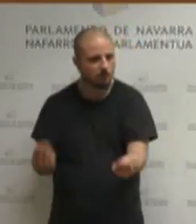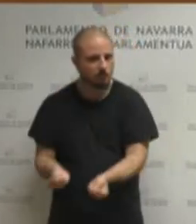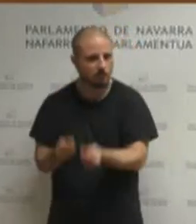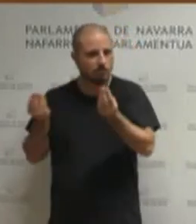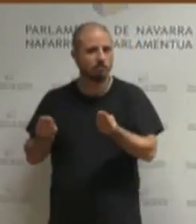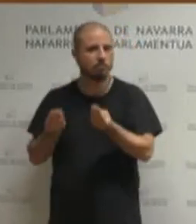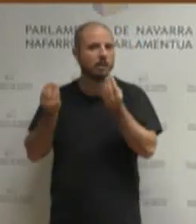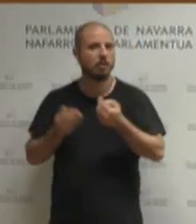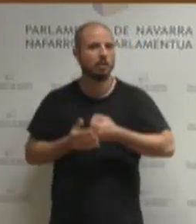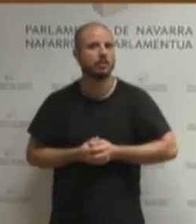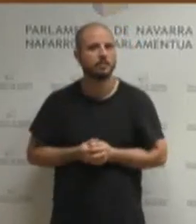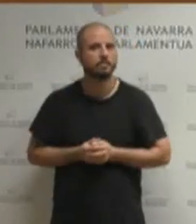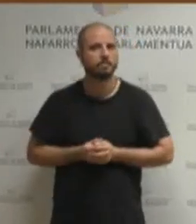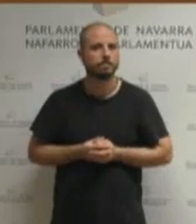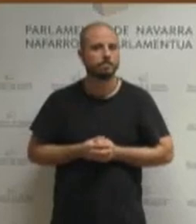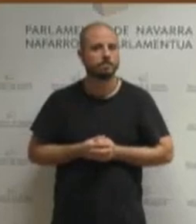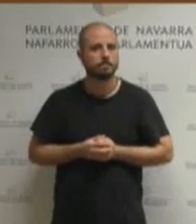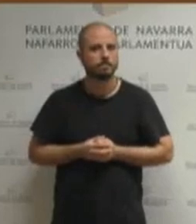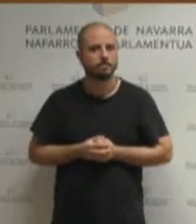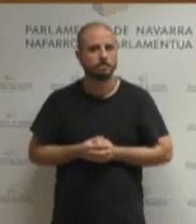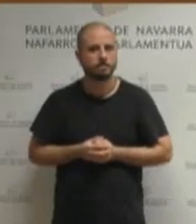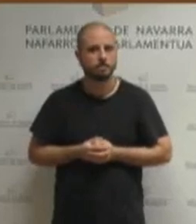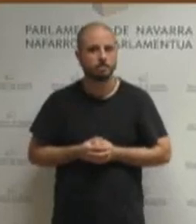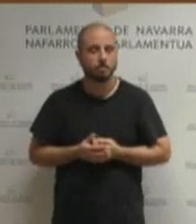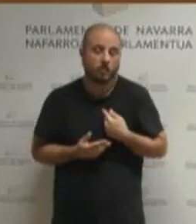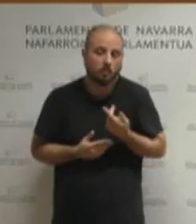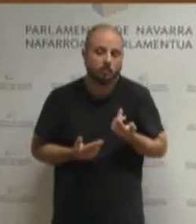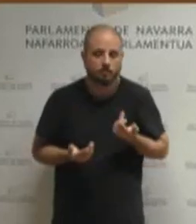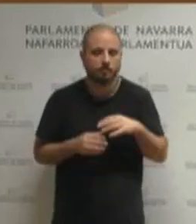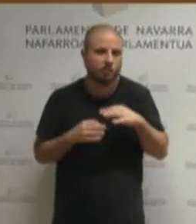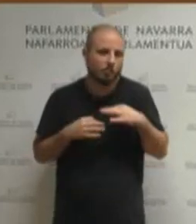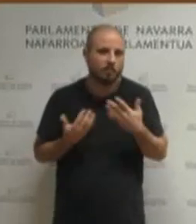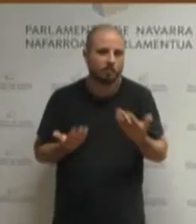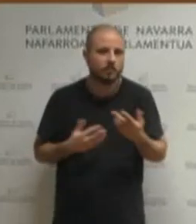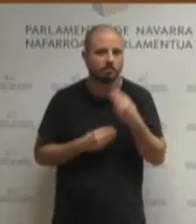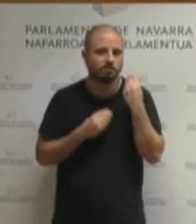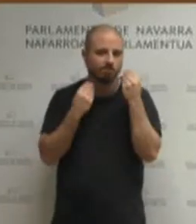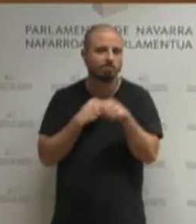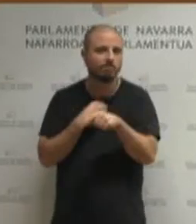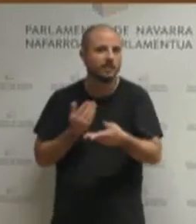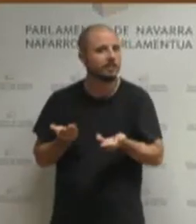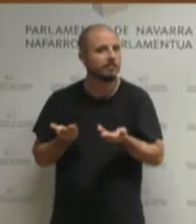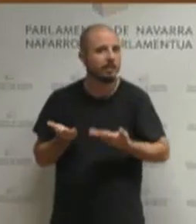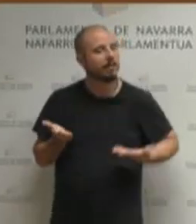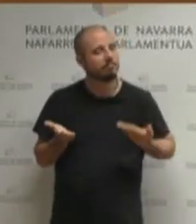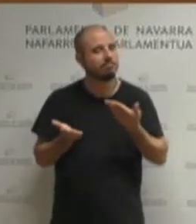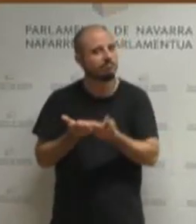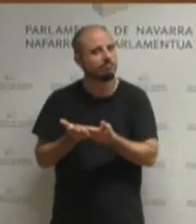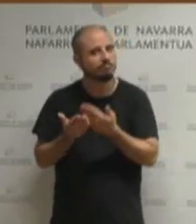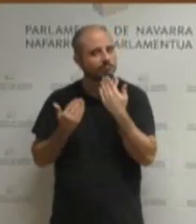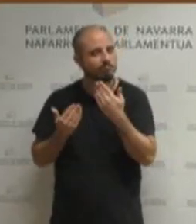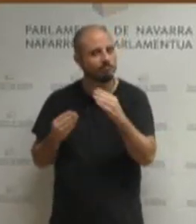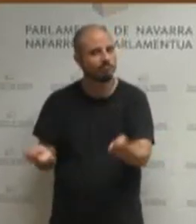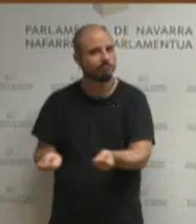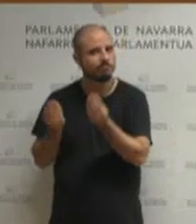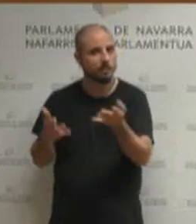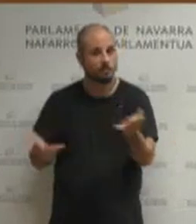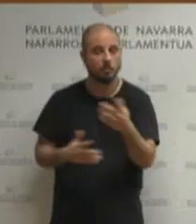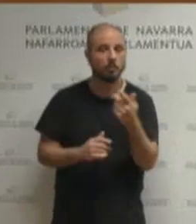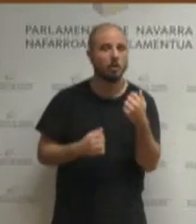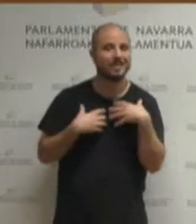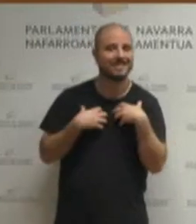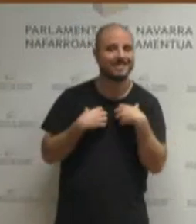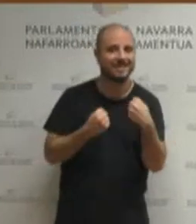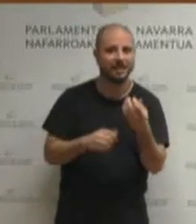sumeki hainbat harlotan lortu dugula osasun harloan edo zaintzaren harloan esate baterako